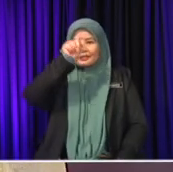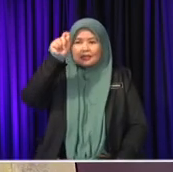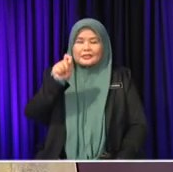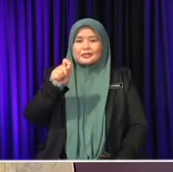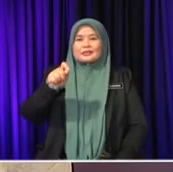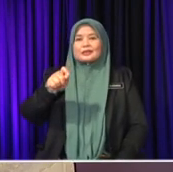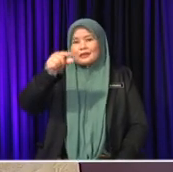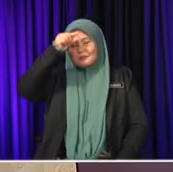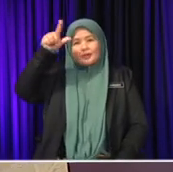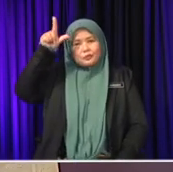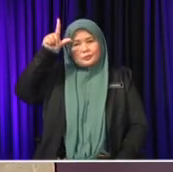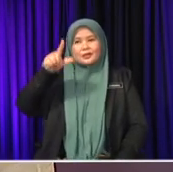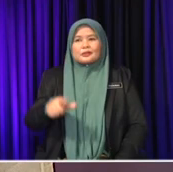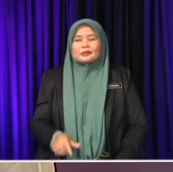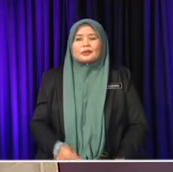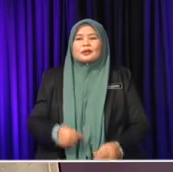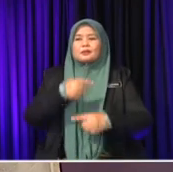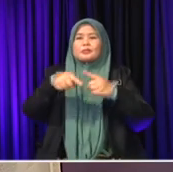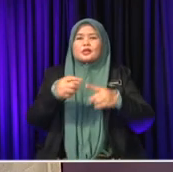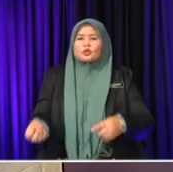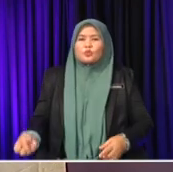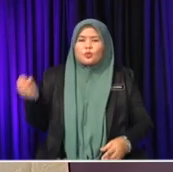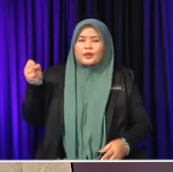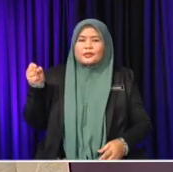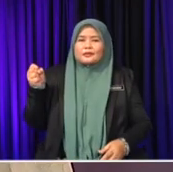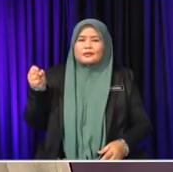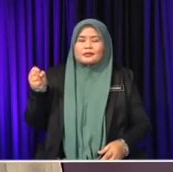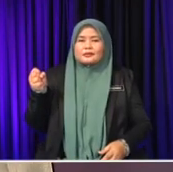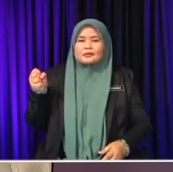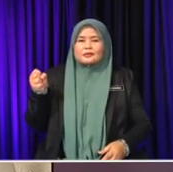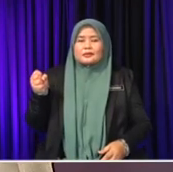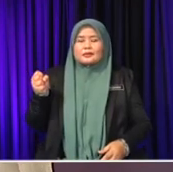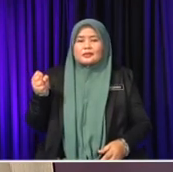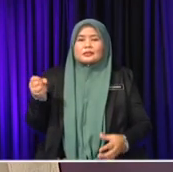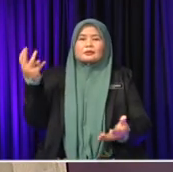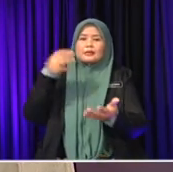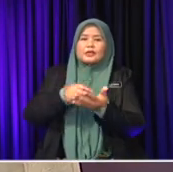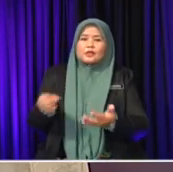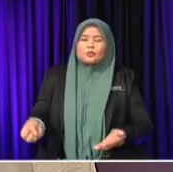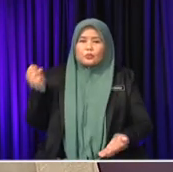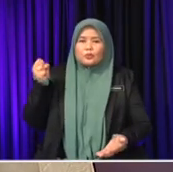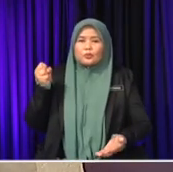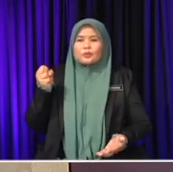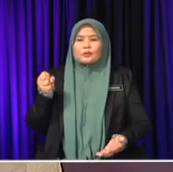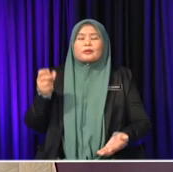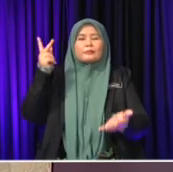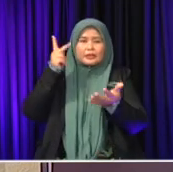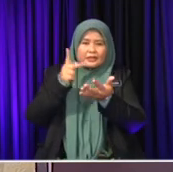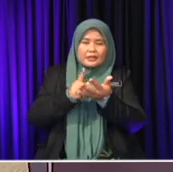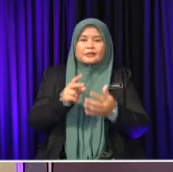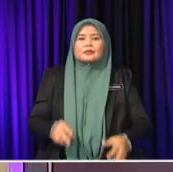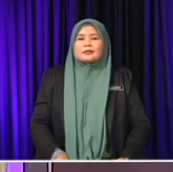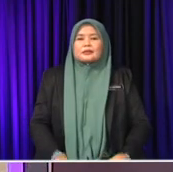abang Lukman kita di sini bila kuat apa ini semakin kuat pengenalannya semakin kuat semangat